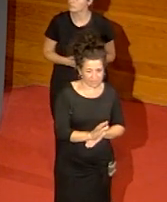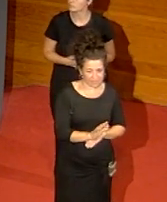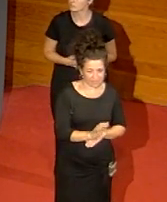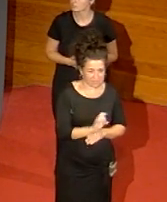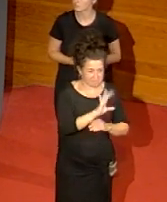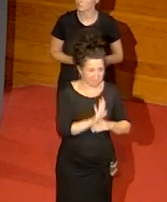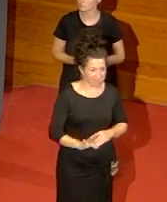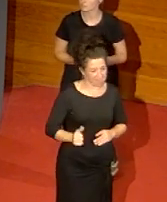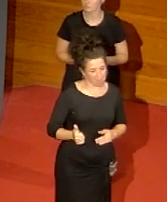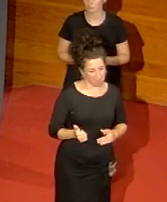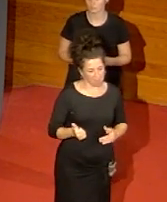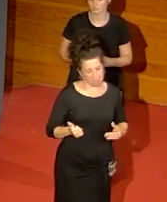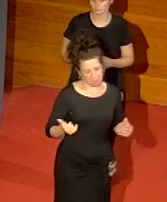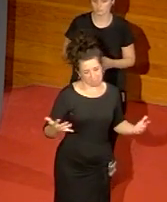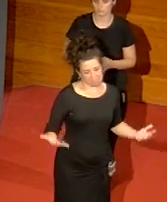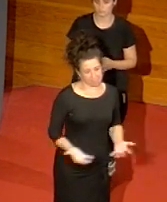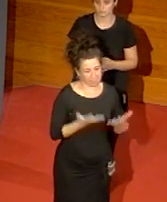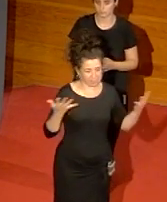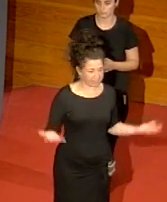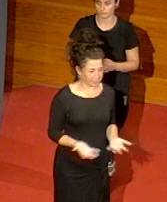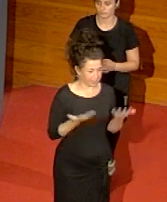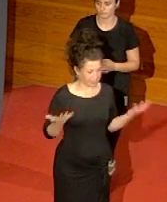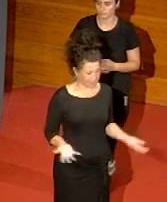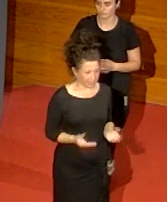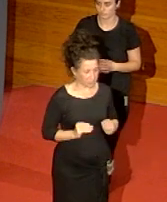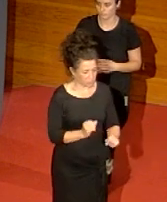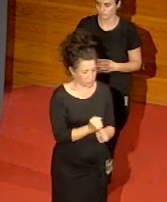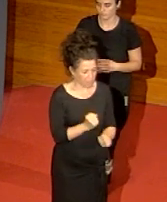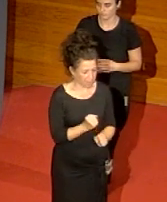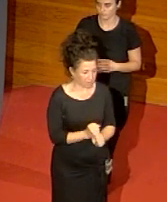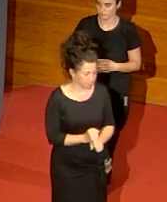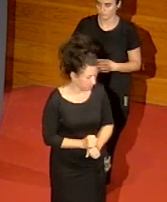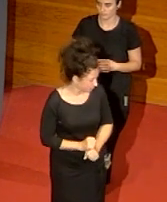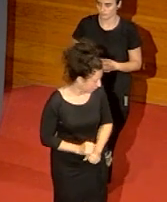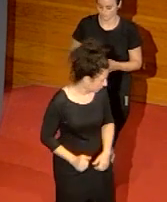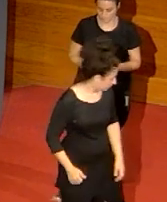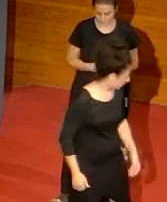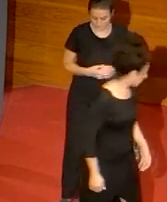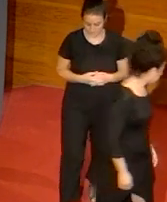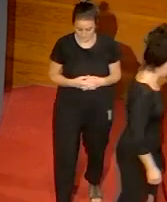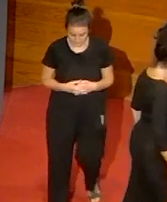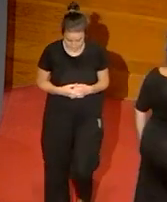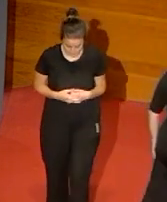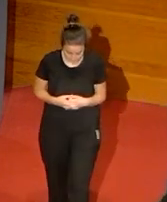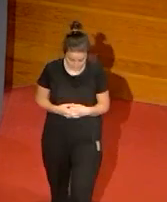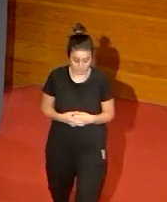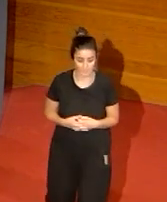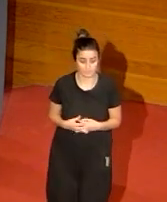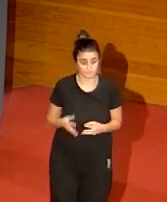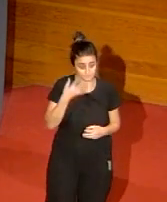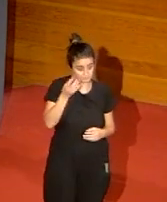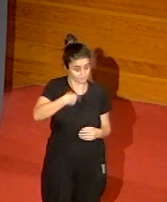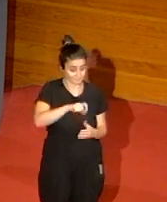fribolizatu egiten duzu, ez? Edo, ez dakit, arindu egiten duzu haien lana. Eta hor, ez da bai da hundiak izan genituen redakzioan. Nik uste